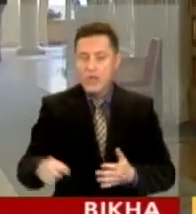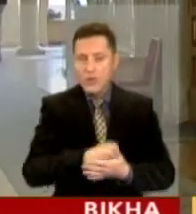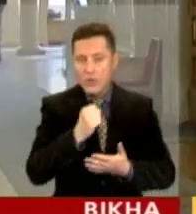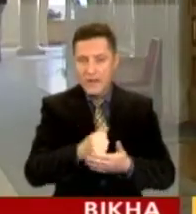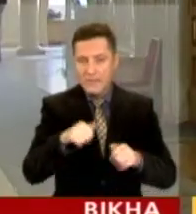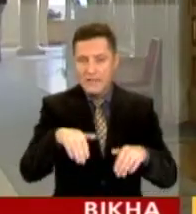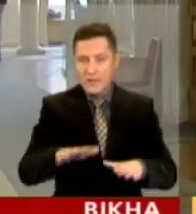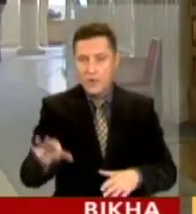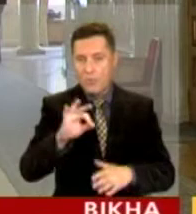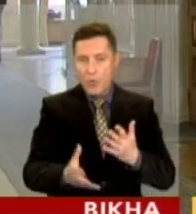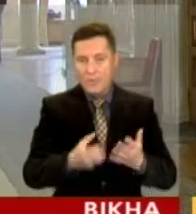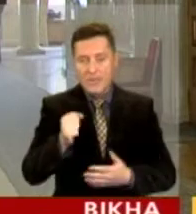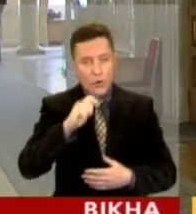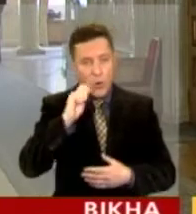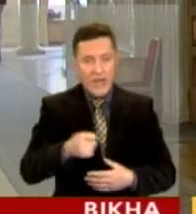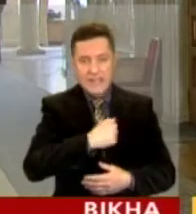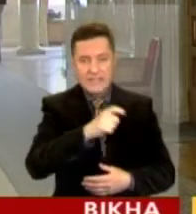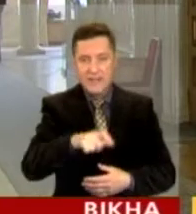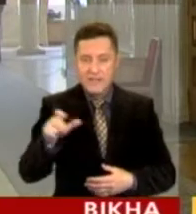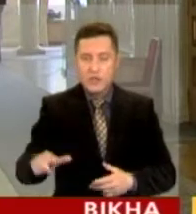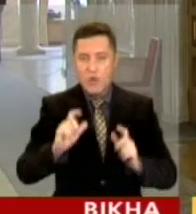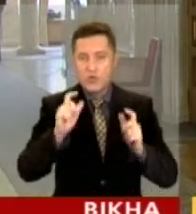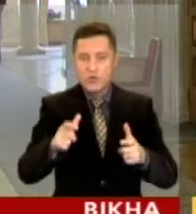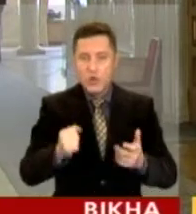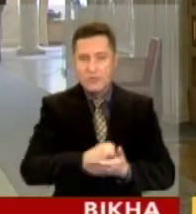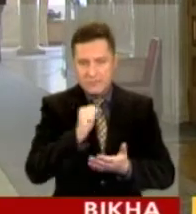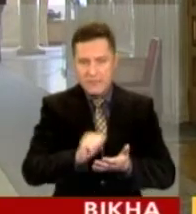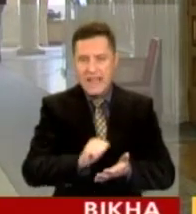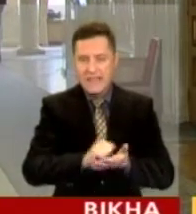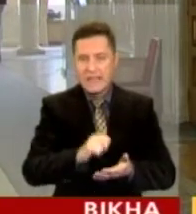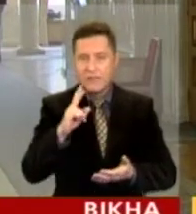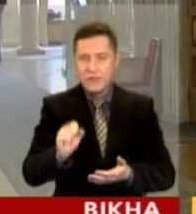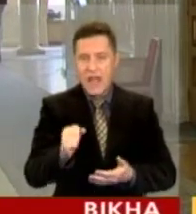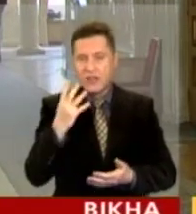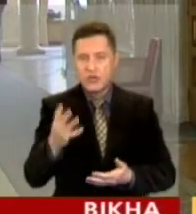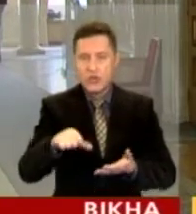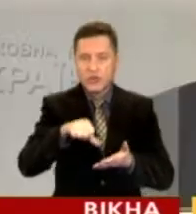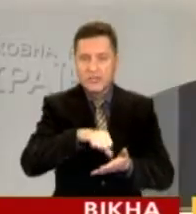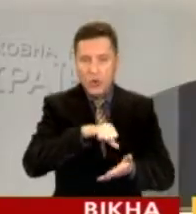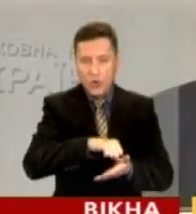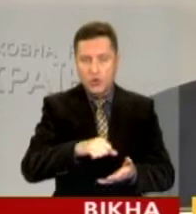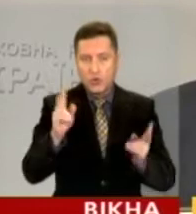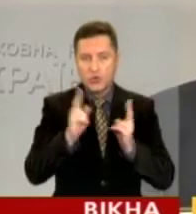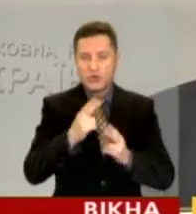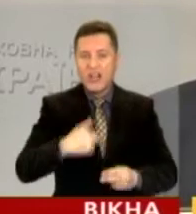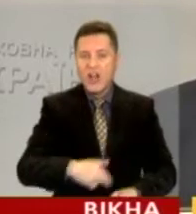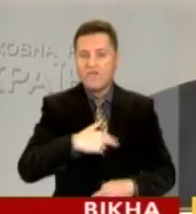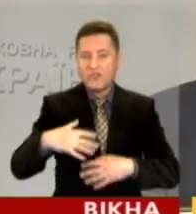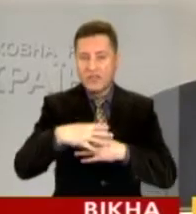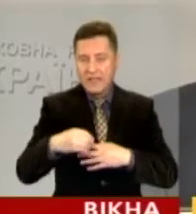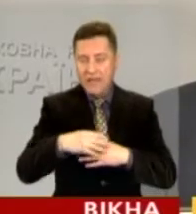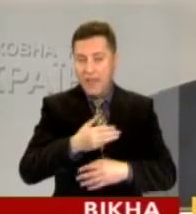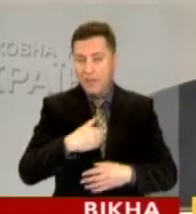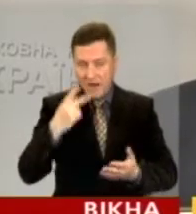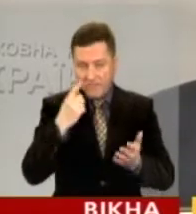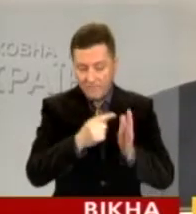постанову про підтримку українських військових і узгодили директиву на 4-сторонню зустріч у Женеві. В цих директивах ми чітко